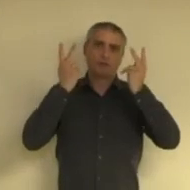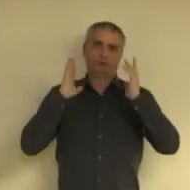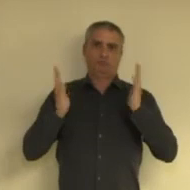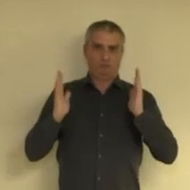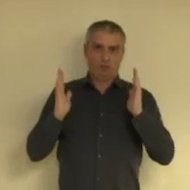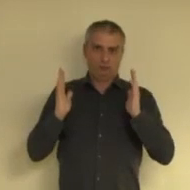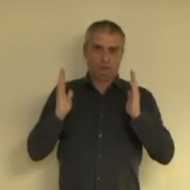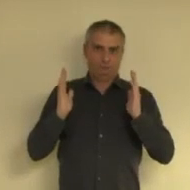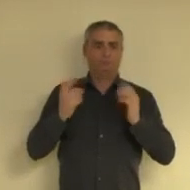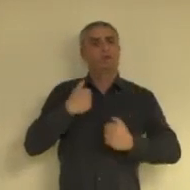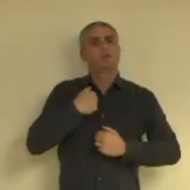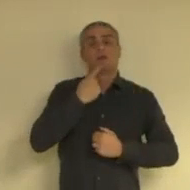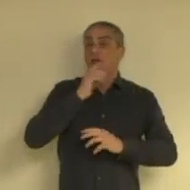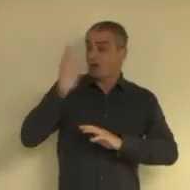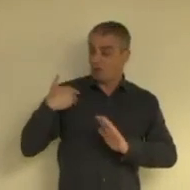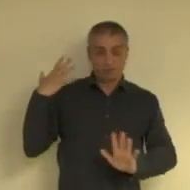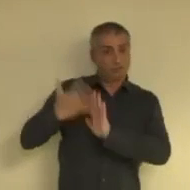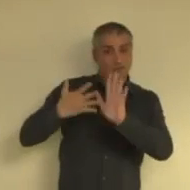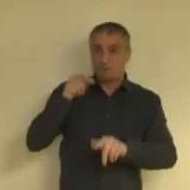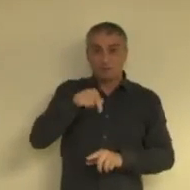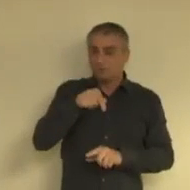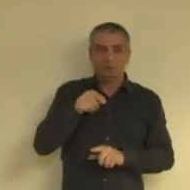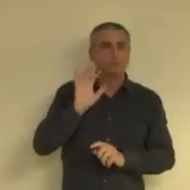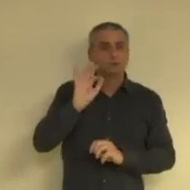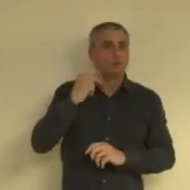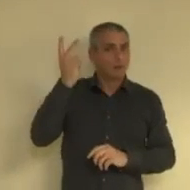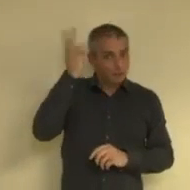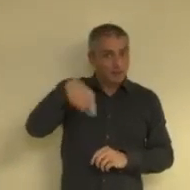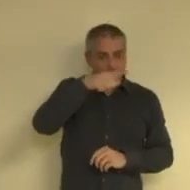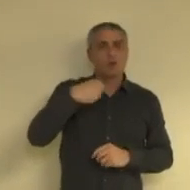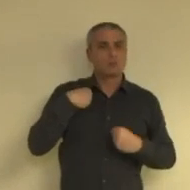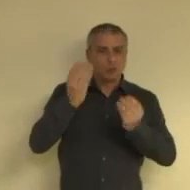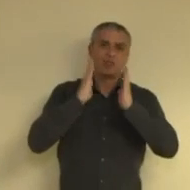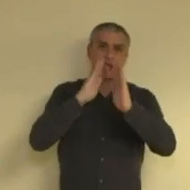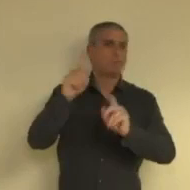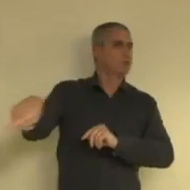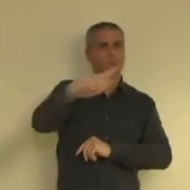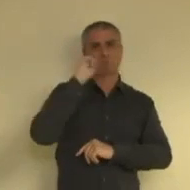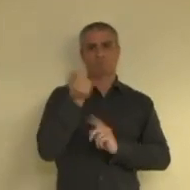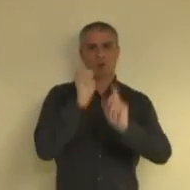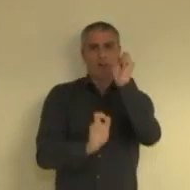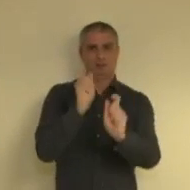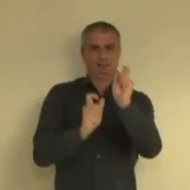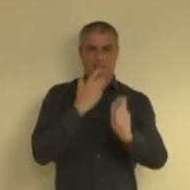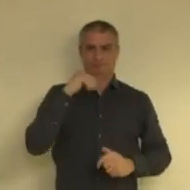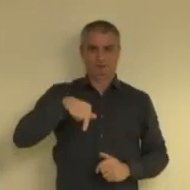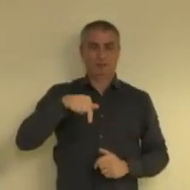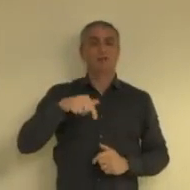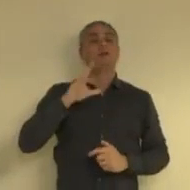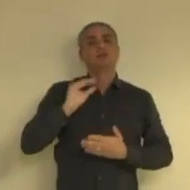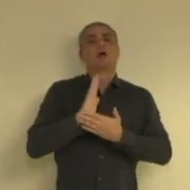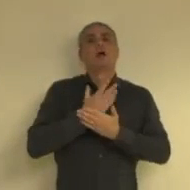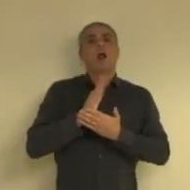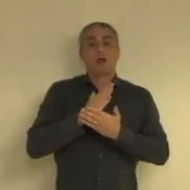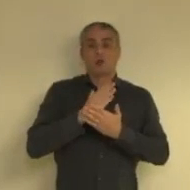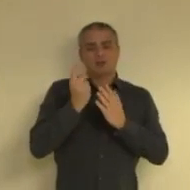חשוב. אני אומר את כל זה כדי להבהיר שאנחנו נותנים בכם אמון, אזרחי ישראל. יש החרגות